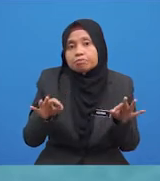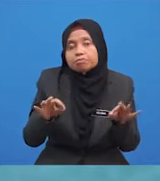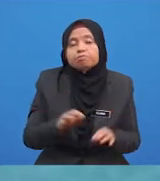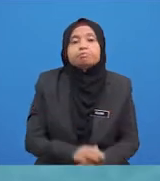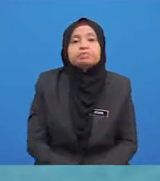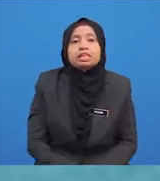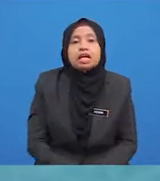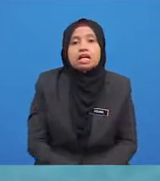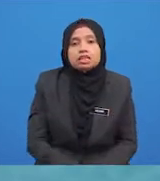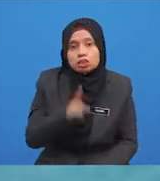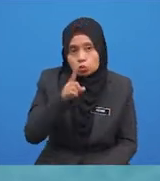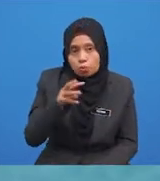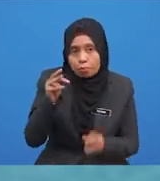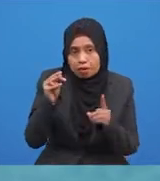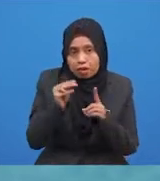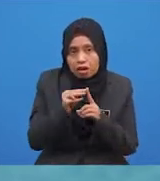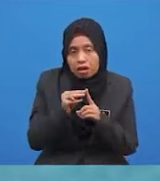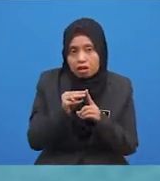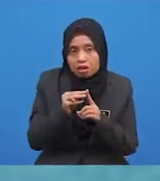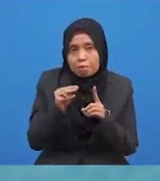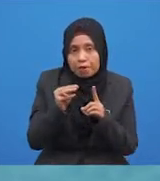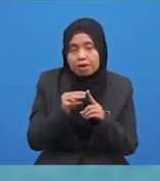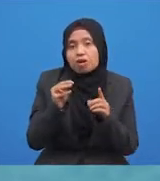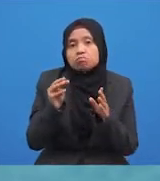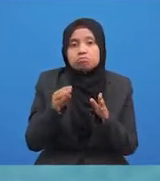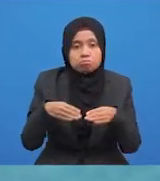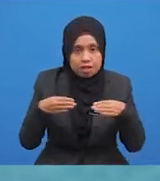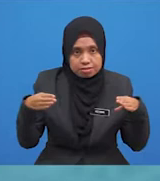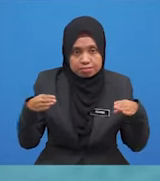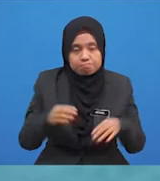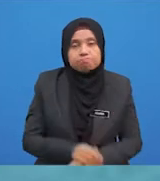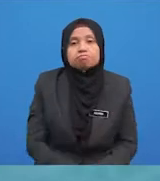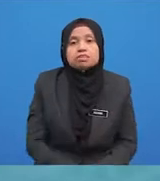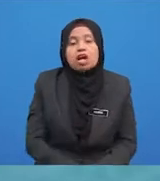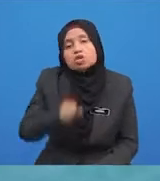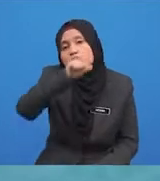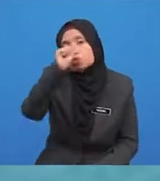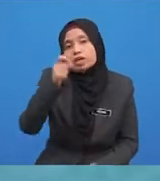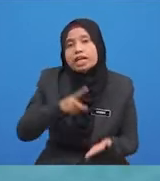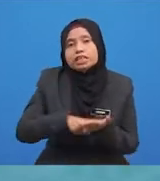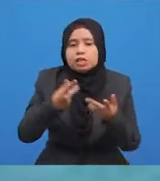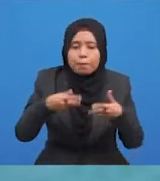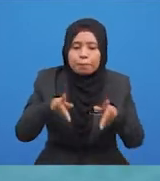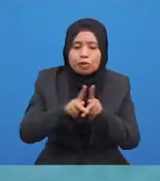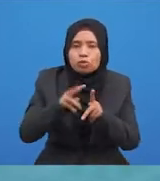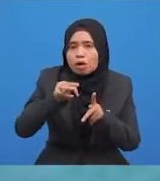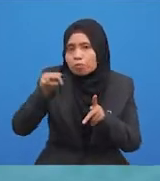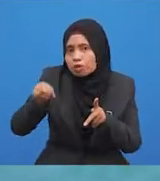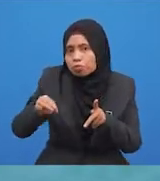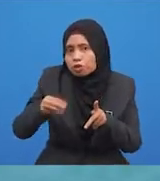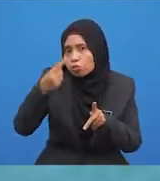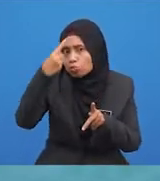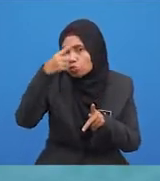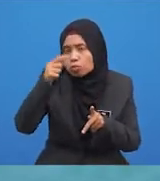ayat. Satu markah adalah markah bahasa. Soalan ini memerlukan